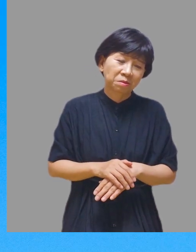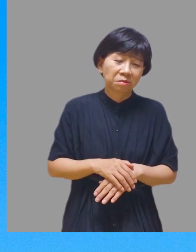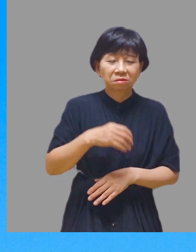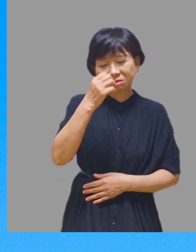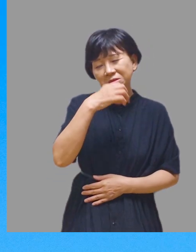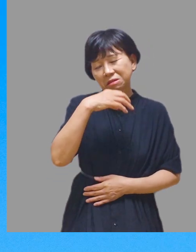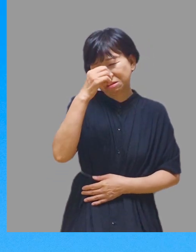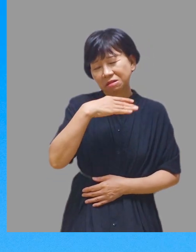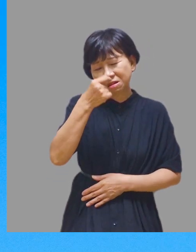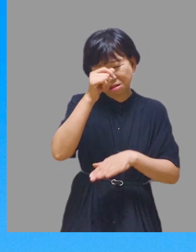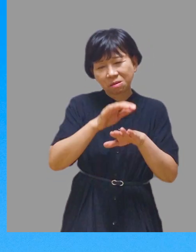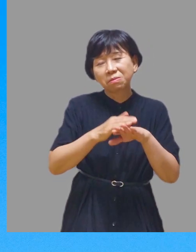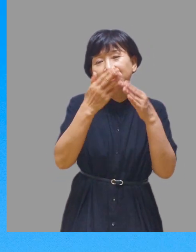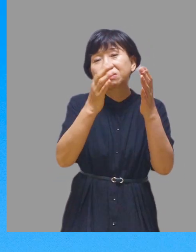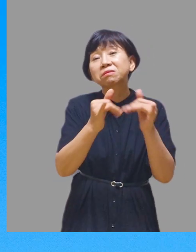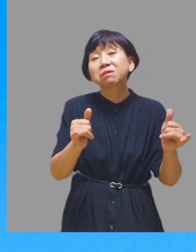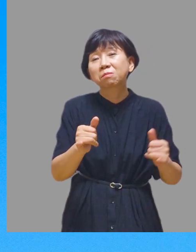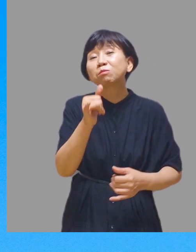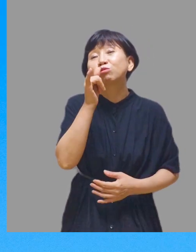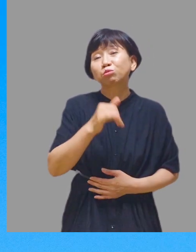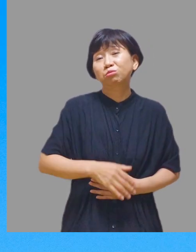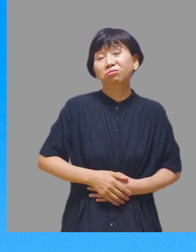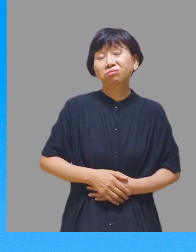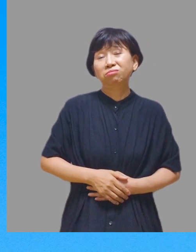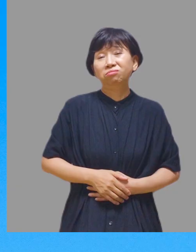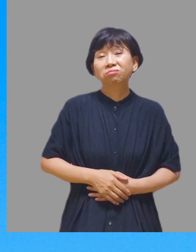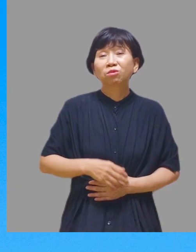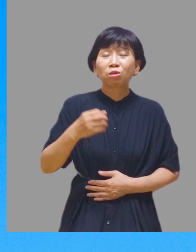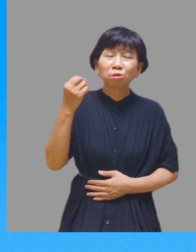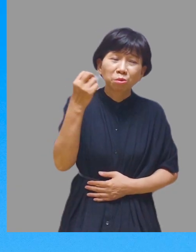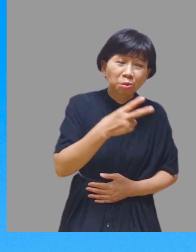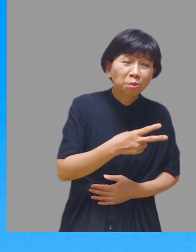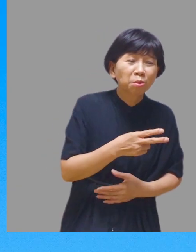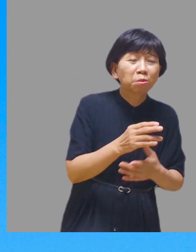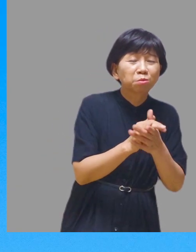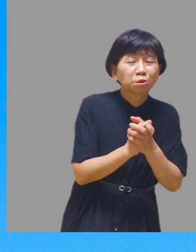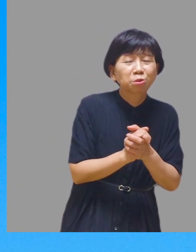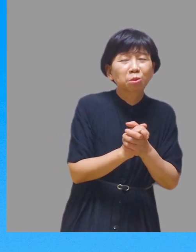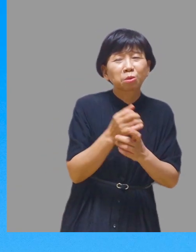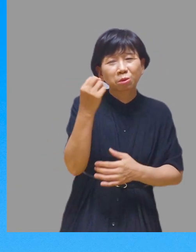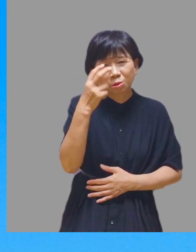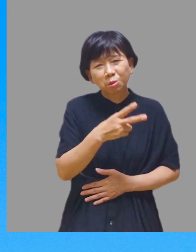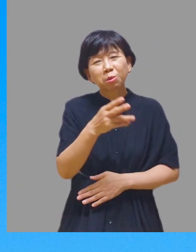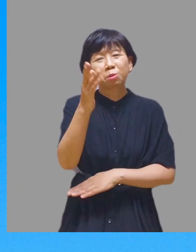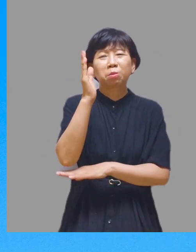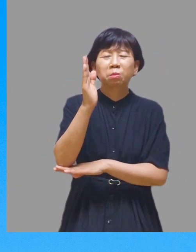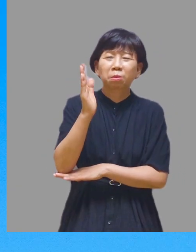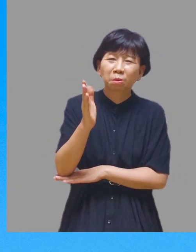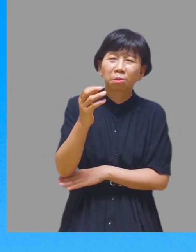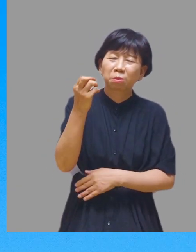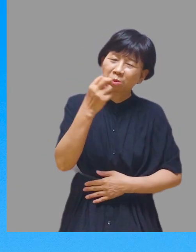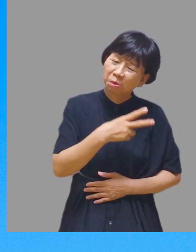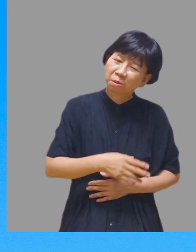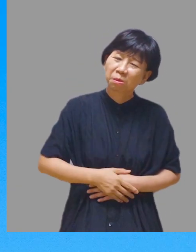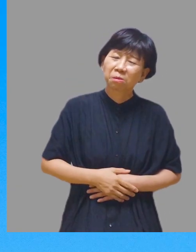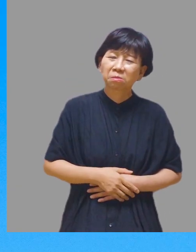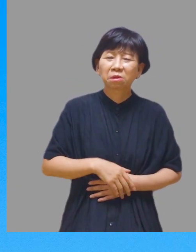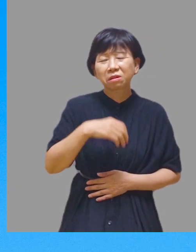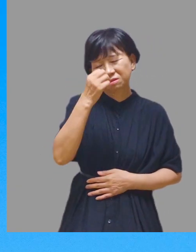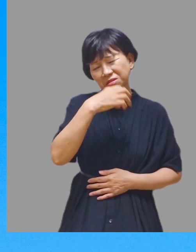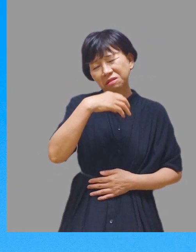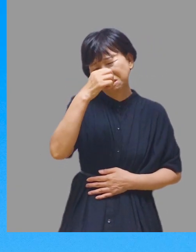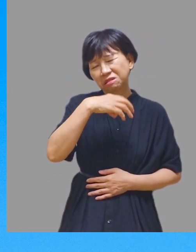또 예배 드릴 텐데, 또 기도할 텐데, 또 목사님 말씀 전하실 텐데 그냥